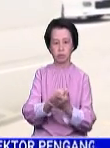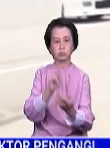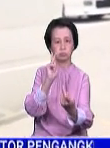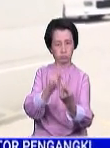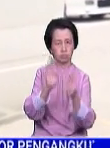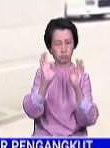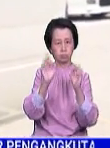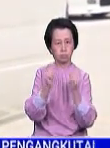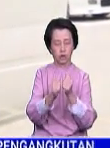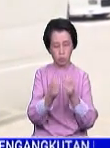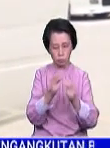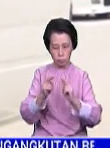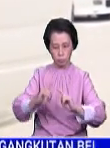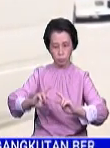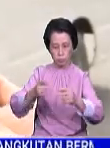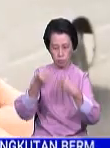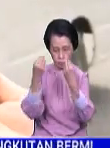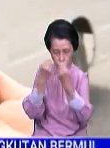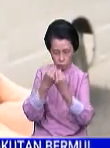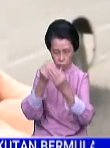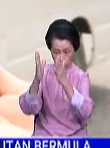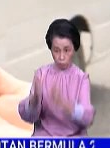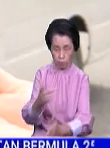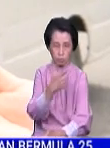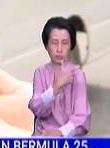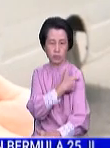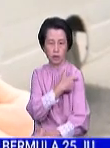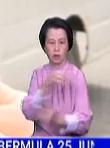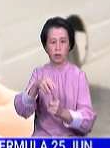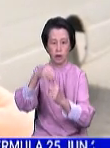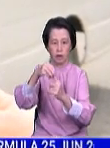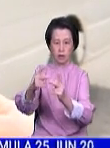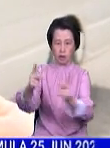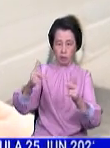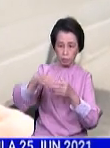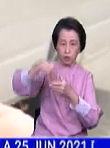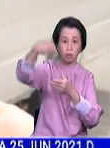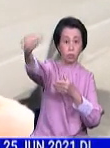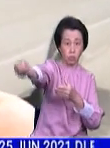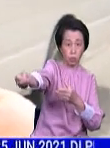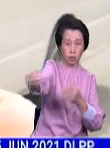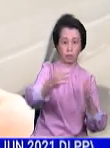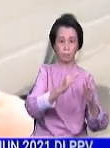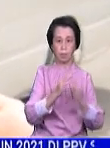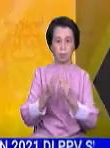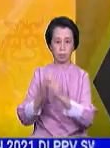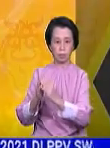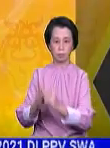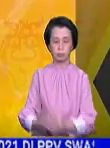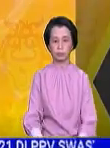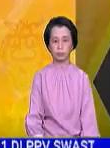sesuai dengan usaha meningkatkan kadar vaksinasi terutamanya di kawasan luar bandar.